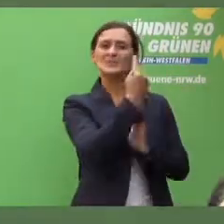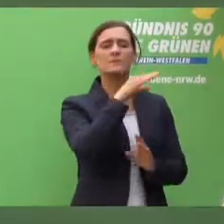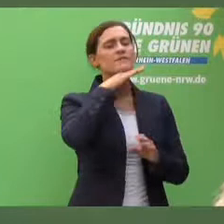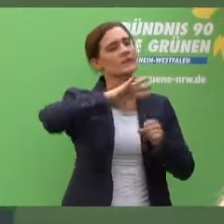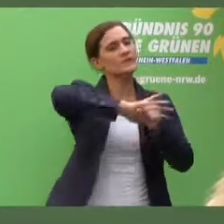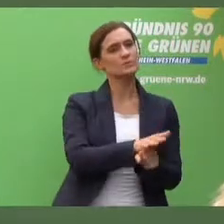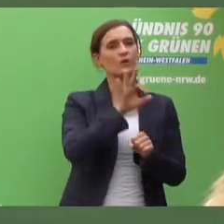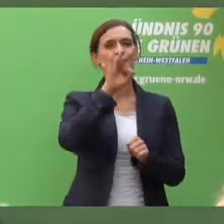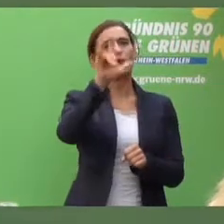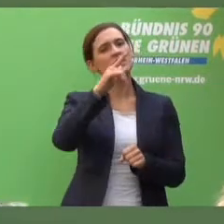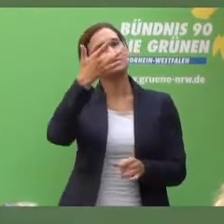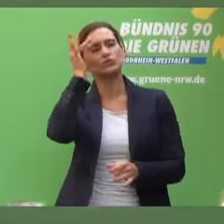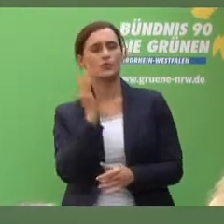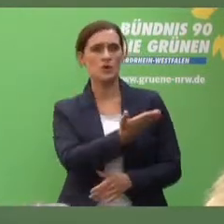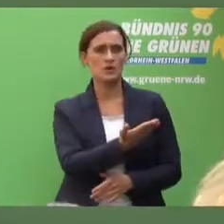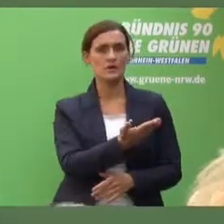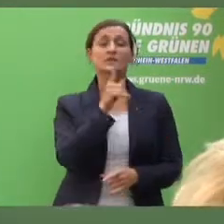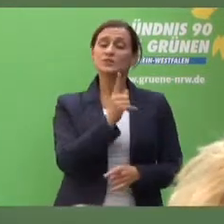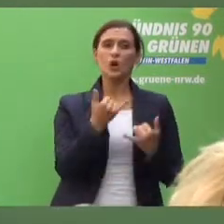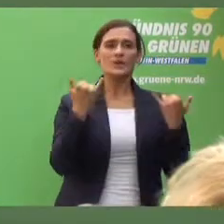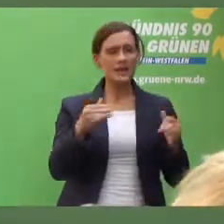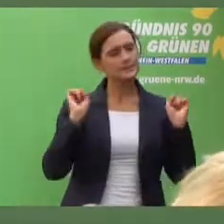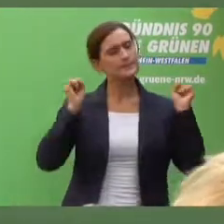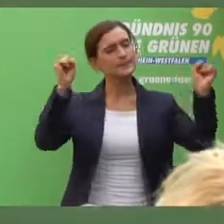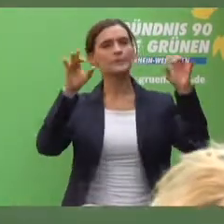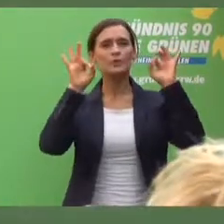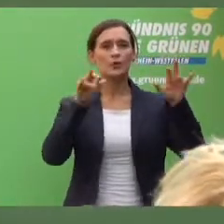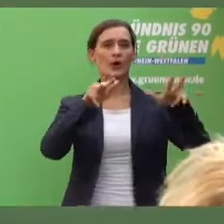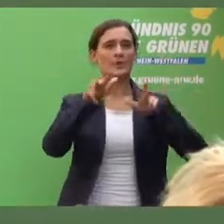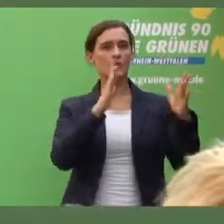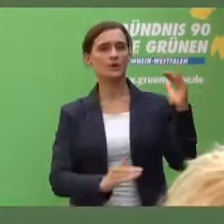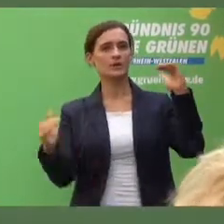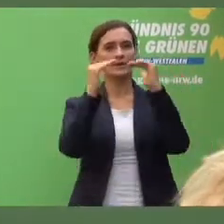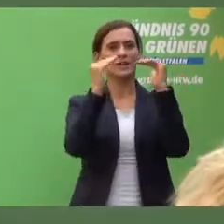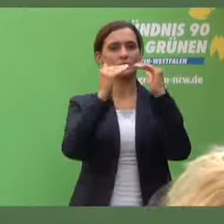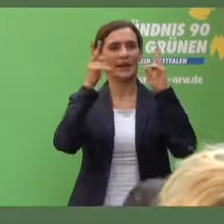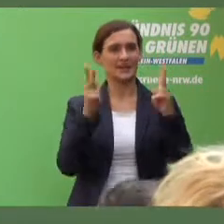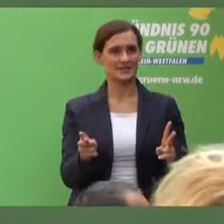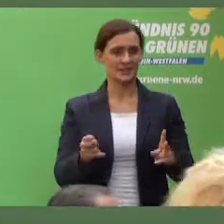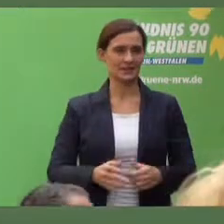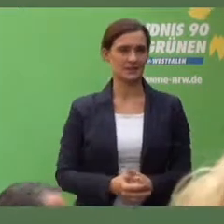haben, die sich einsetzt für Gleichberechtigung, für gleiche Rechte, für alle Menschen.